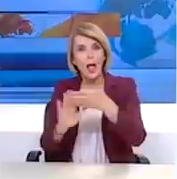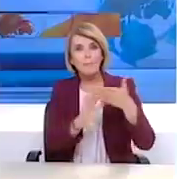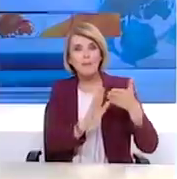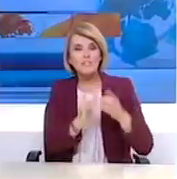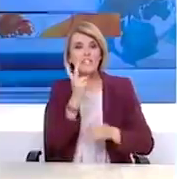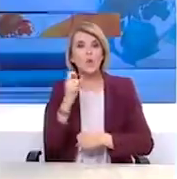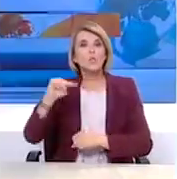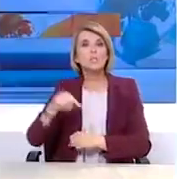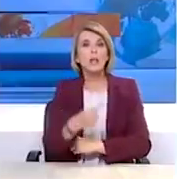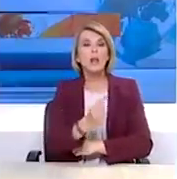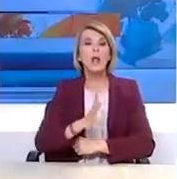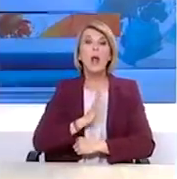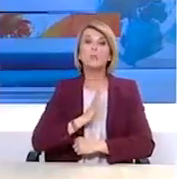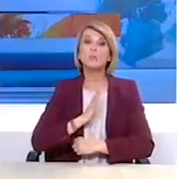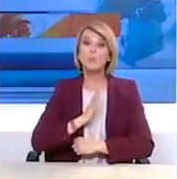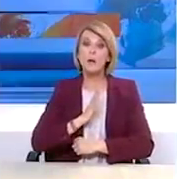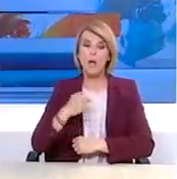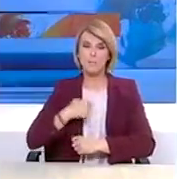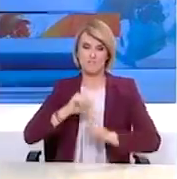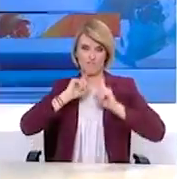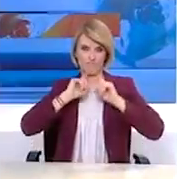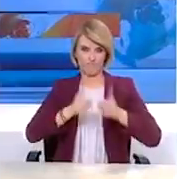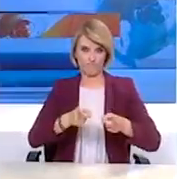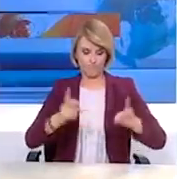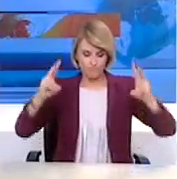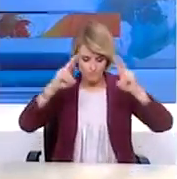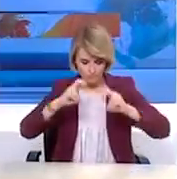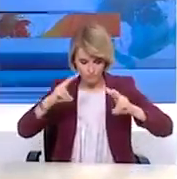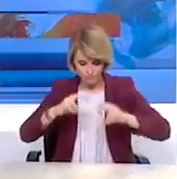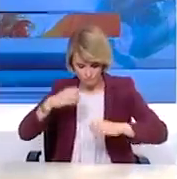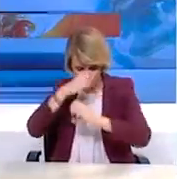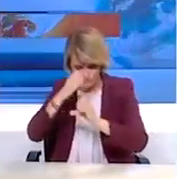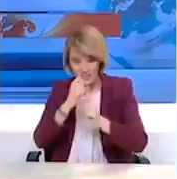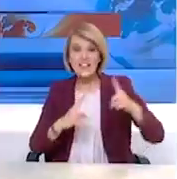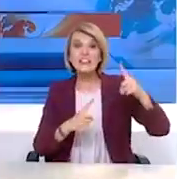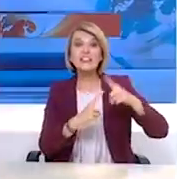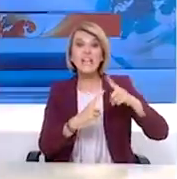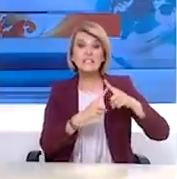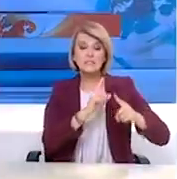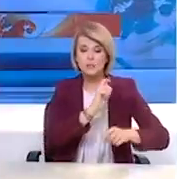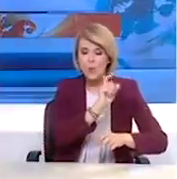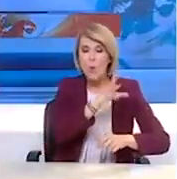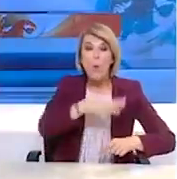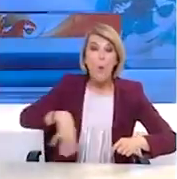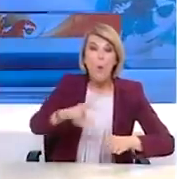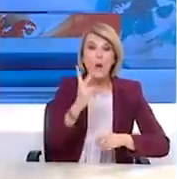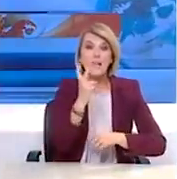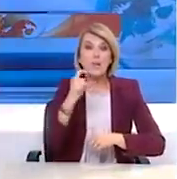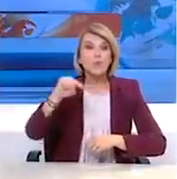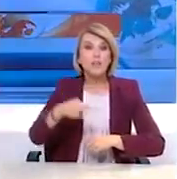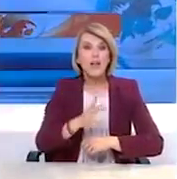risk, άλλες low risk. Δώσαμε εντολή να γίνει το τεστ και στις 29 αυτές